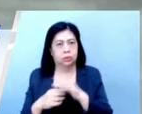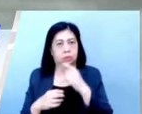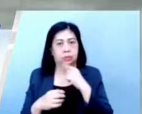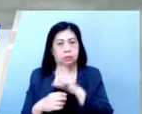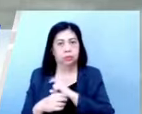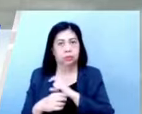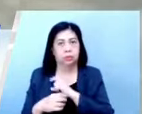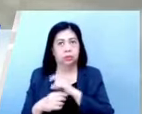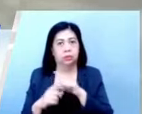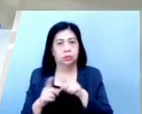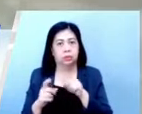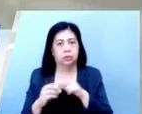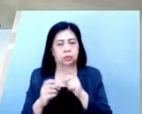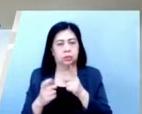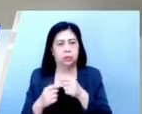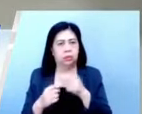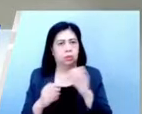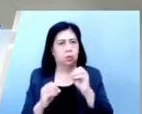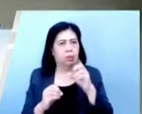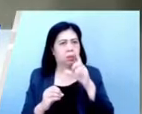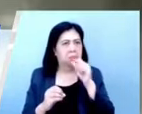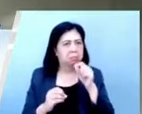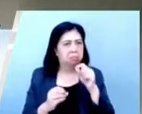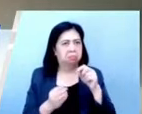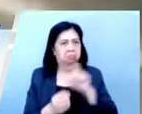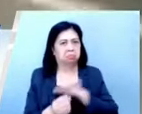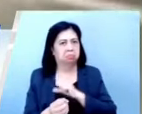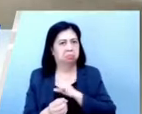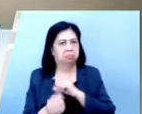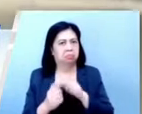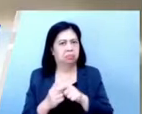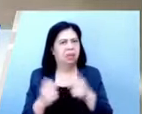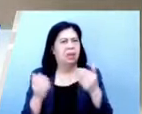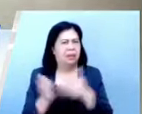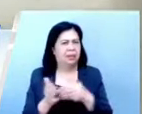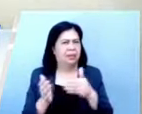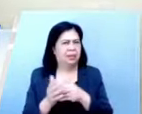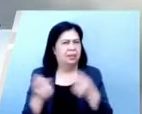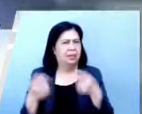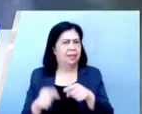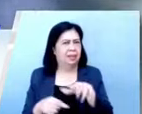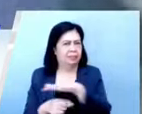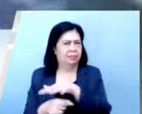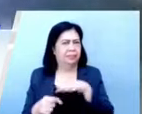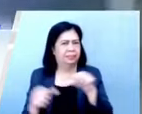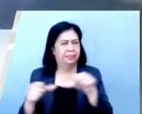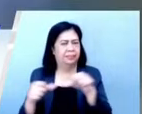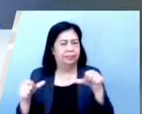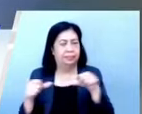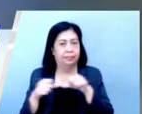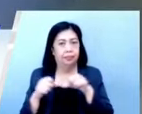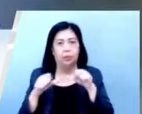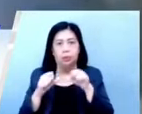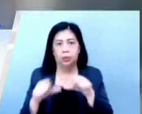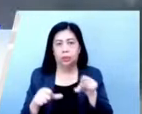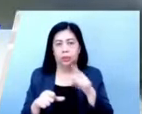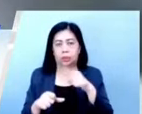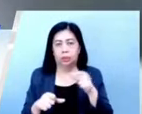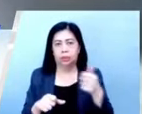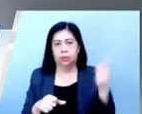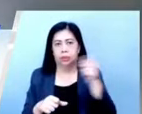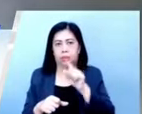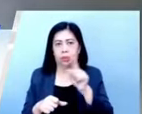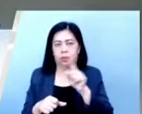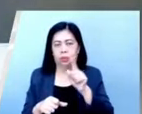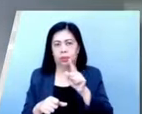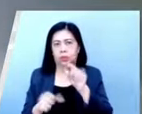wala nagpa-blatter sa nangyari. Palagi rin daw na may nangyayaring gulo sa lugar. Patuloy pang inaalam ng mga otoridad ang